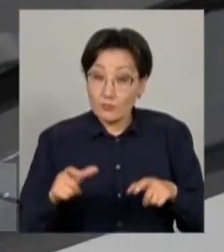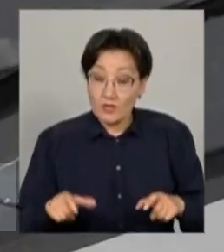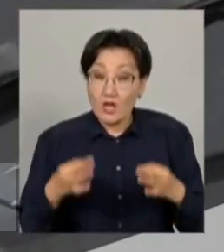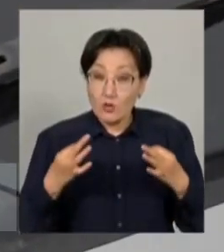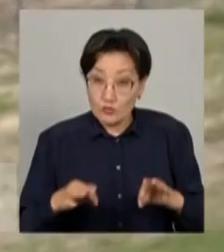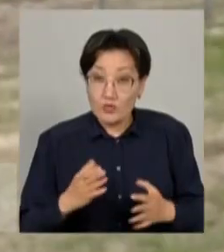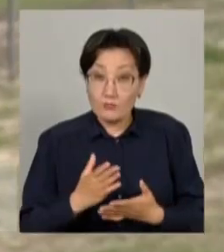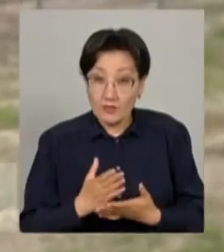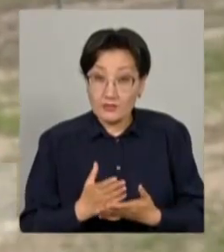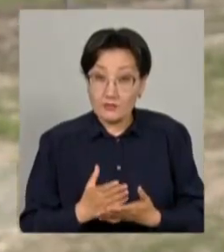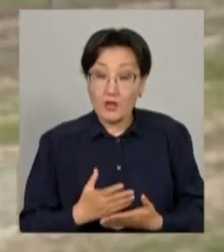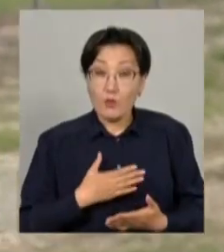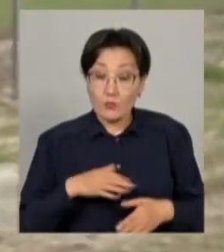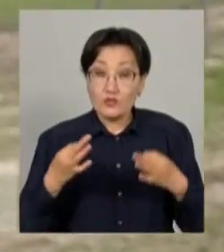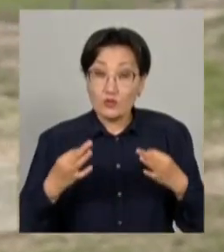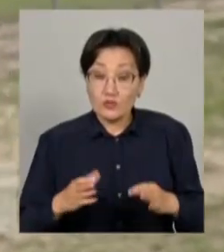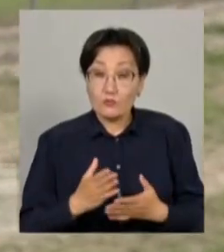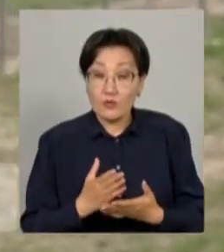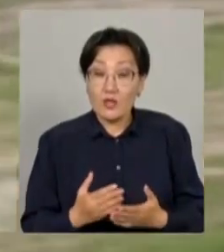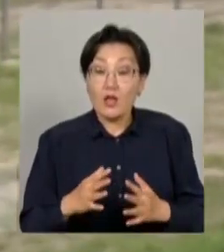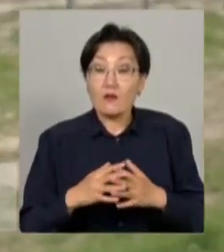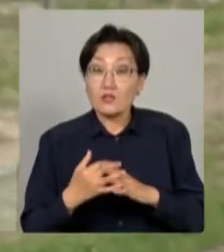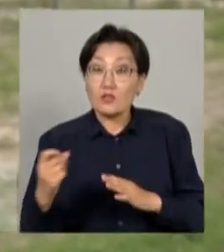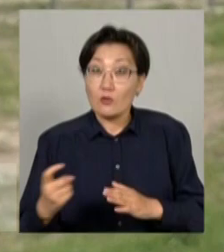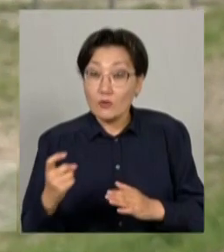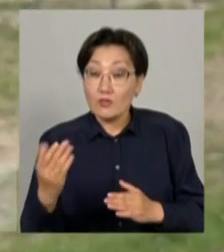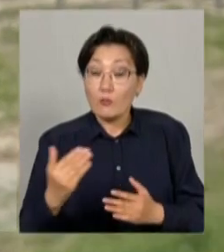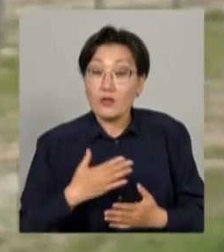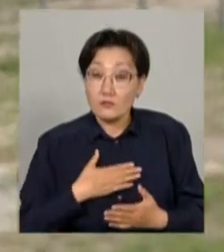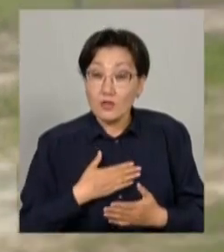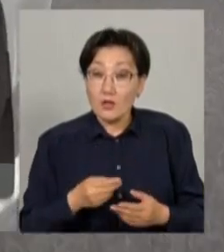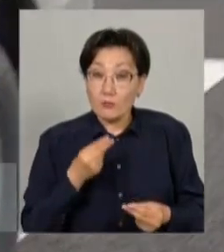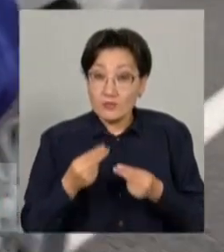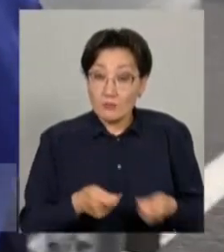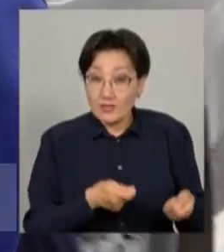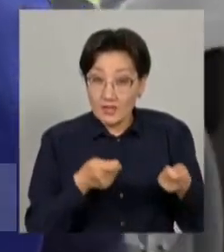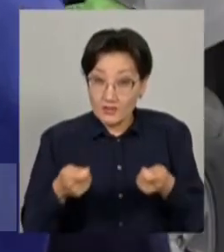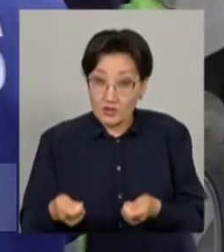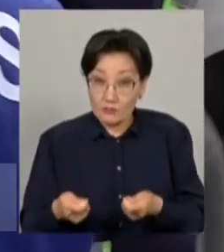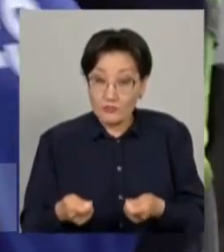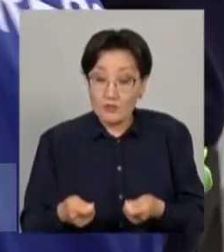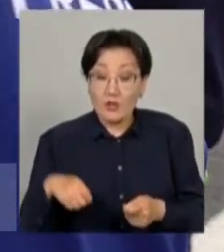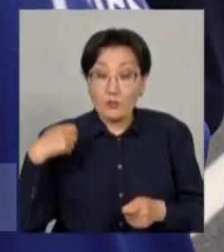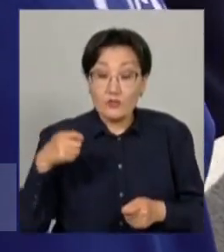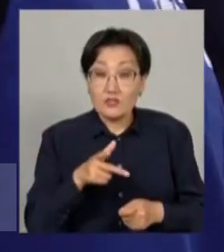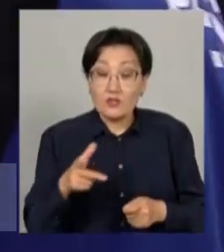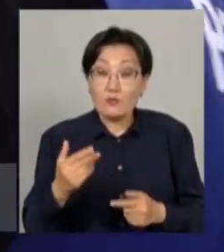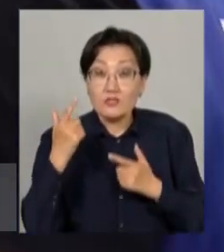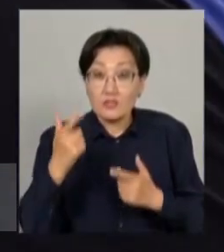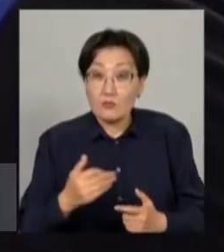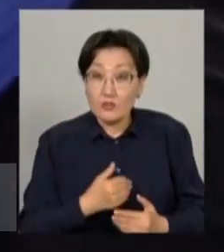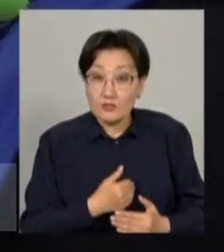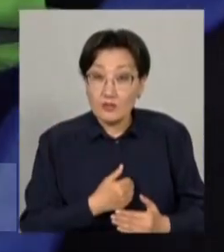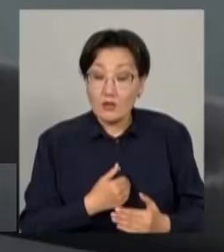уруксат бар экен. Бизде уруксат бар го айткен, бизде фазенда бар нажиде. Биз тамак ташыйбыз. Кимага? Түсүнүп жүрүп атырсыз, эскерте салайын.